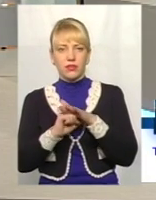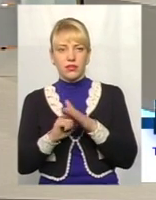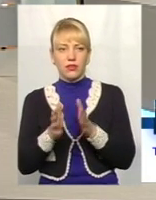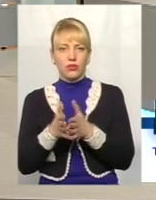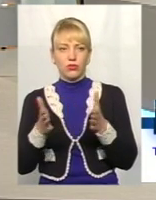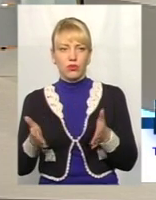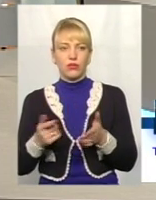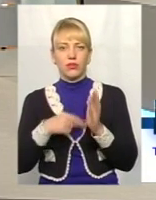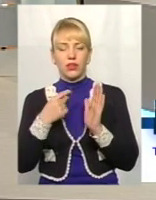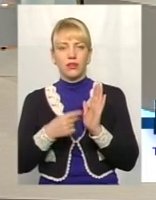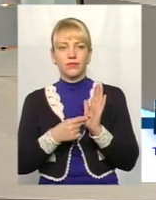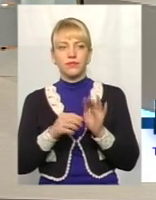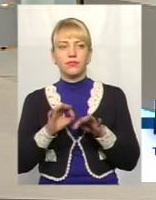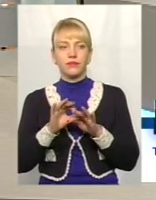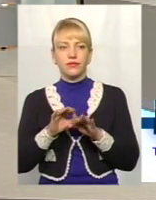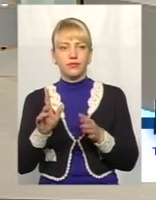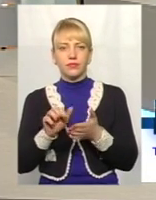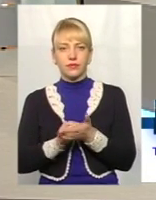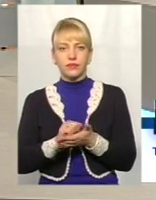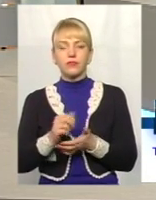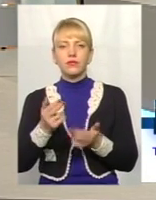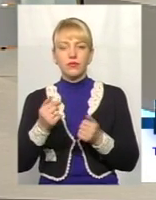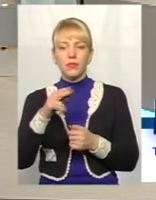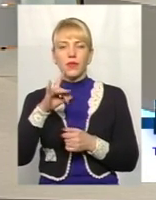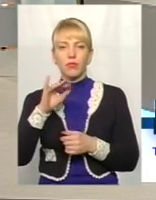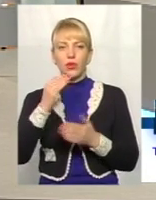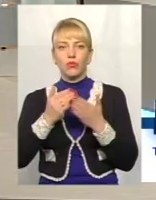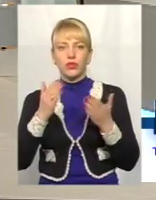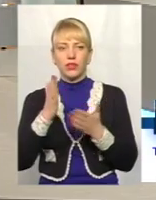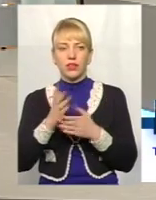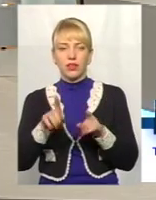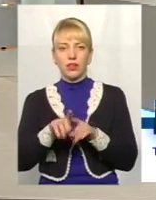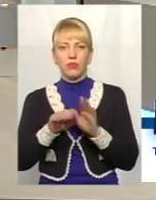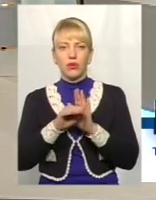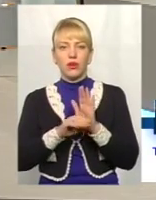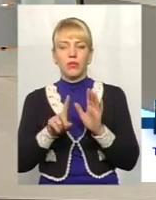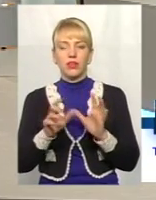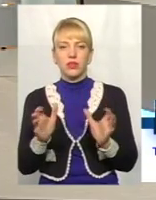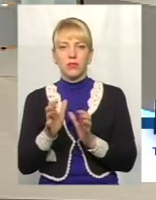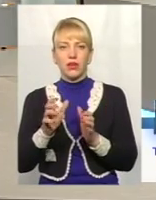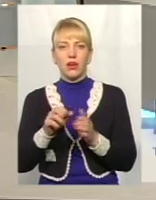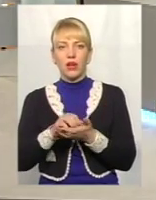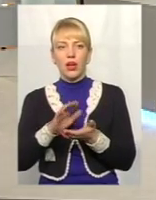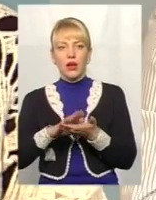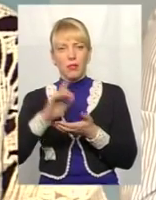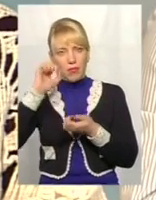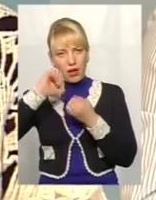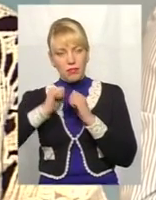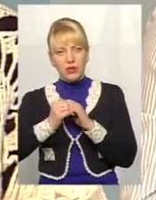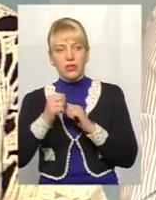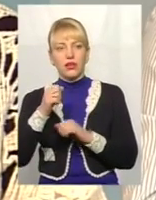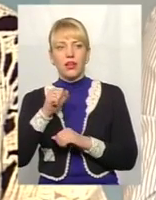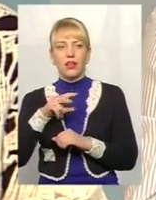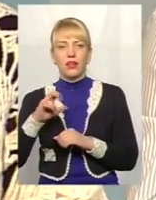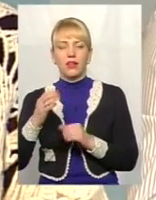розгорнута? Ведеться якась робота? Звісно, при нашому музеї існує дана програма, яка зберігає дану пам'ять, але